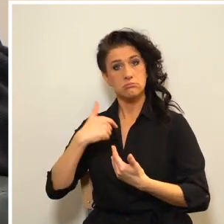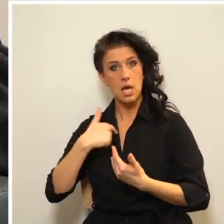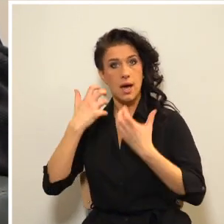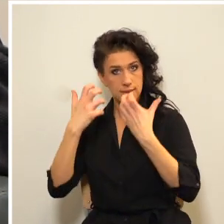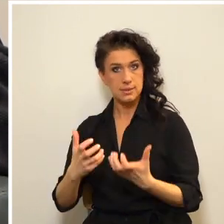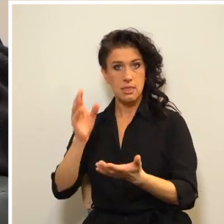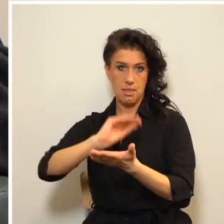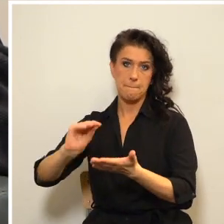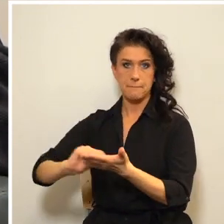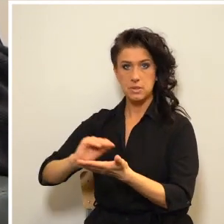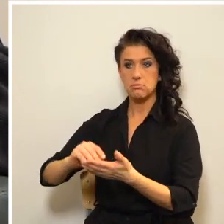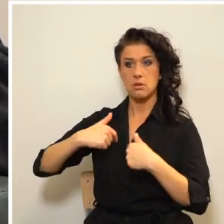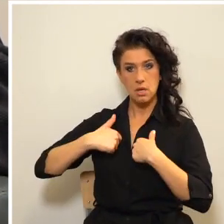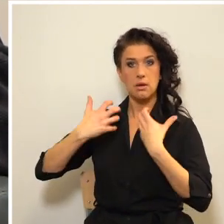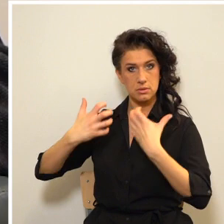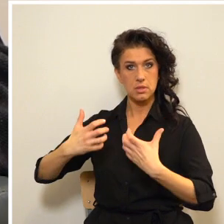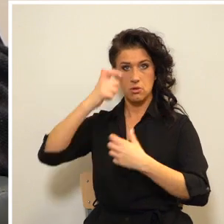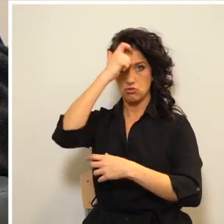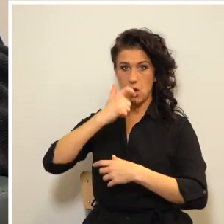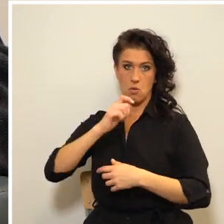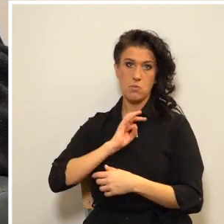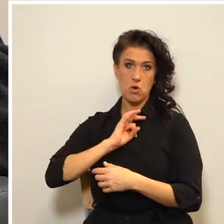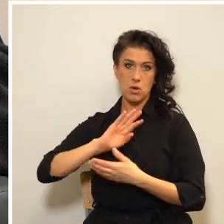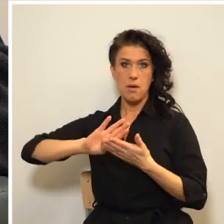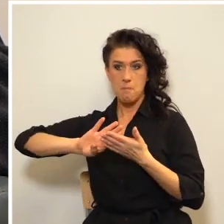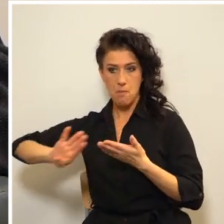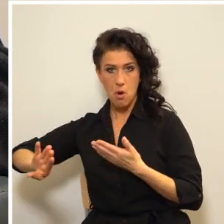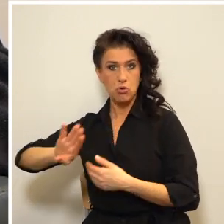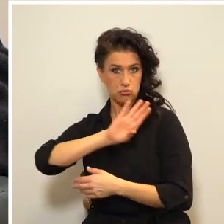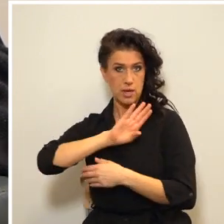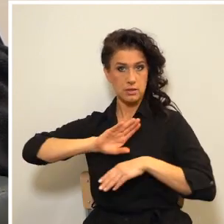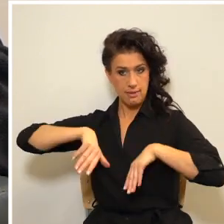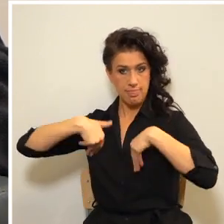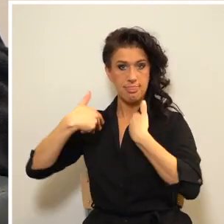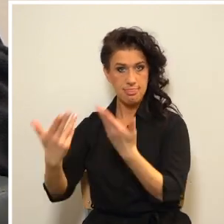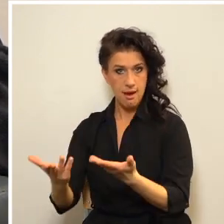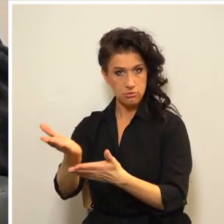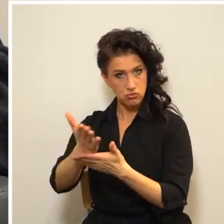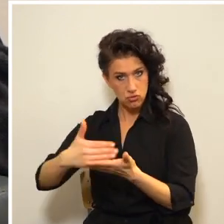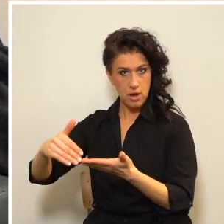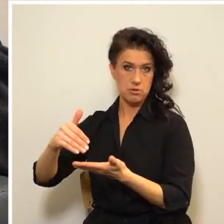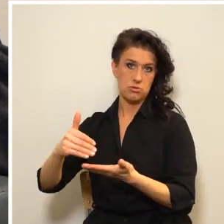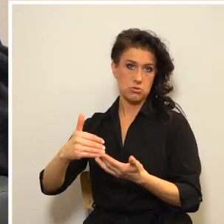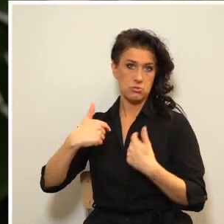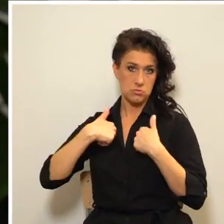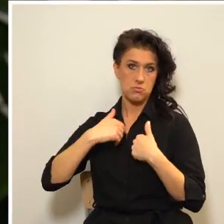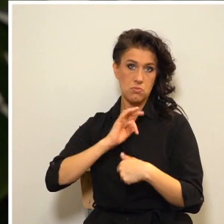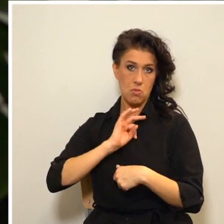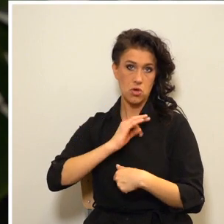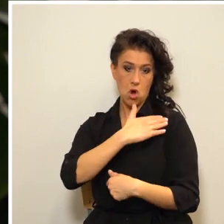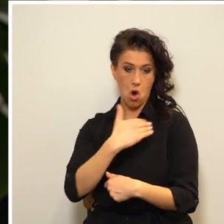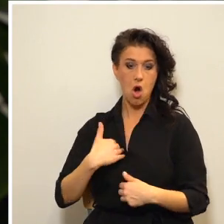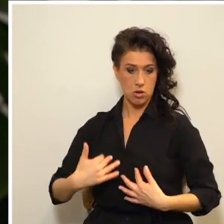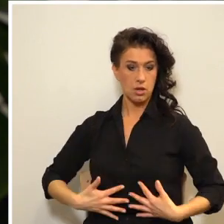nie można dysponować jego ciałem po śmierci to dopuszczalna jest prawnie domyślne Zgoda